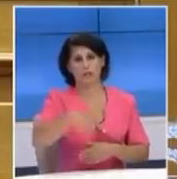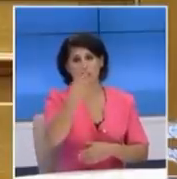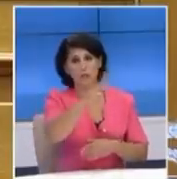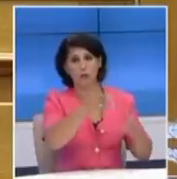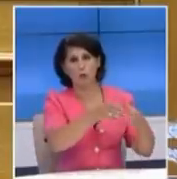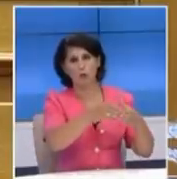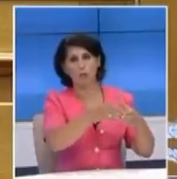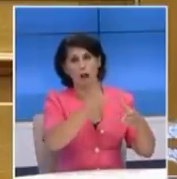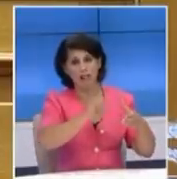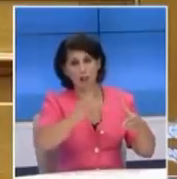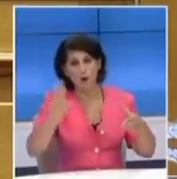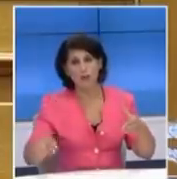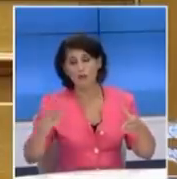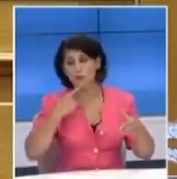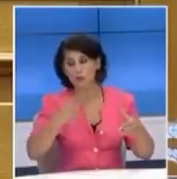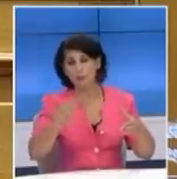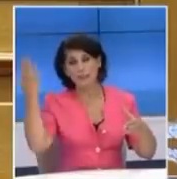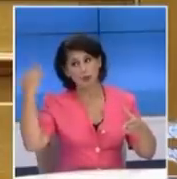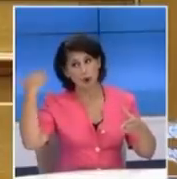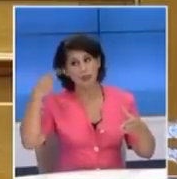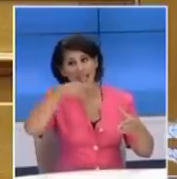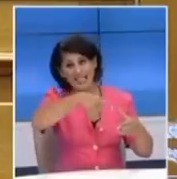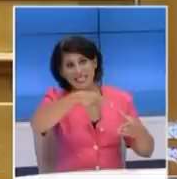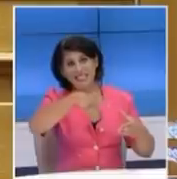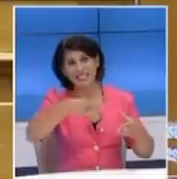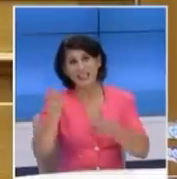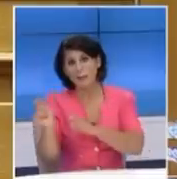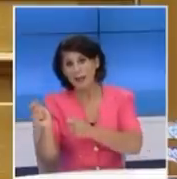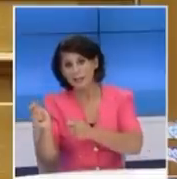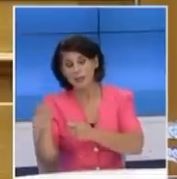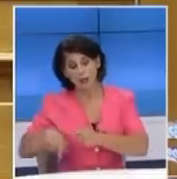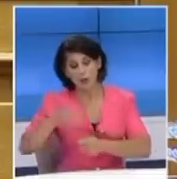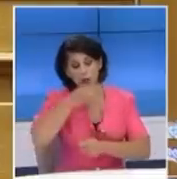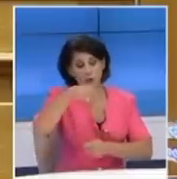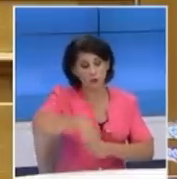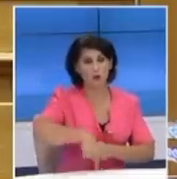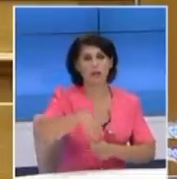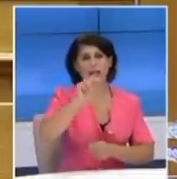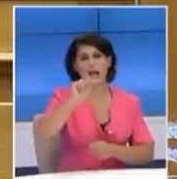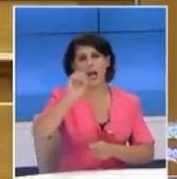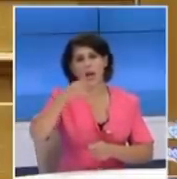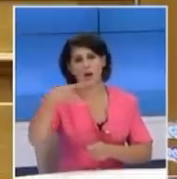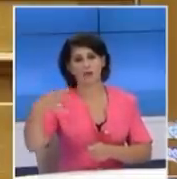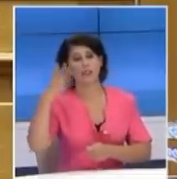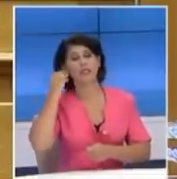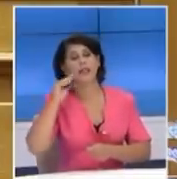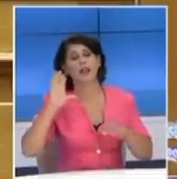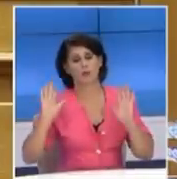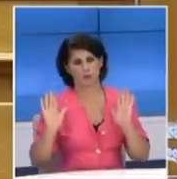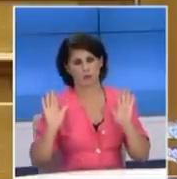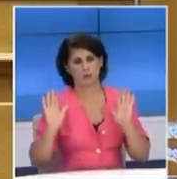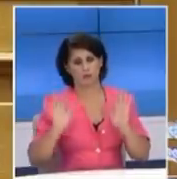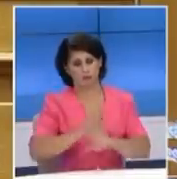σας κόμμα. Γιατί αυτά που λέγατε τότε δυστυχώς γίνονται και σήμερα. Δεν μας ακούτε. Δεν μας ακούτε για τα εθνικά θέματα. Και αυτό είναι το μεγάλο